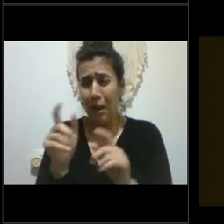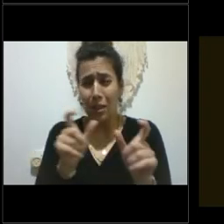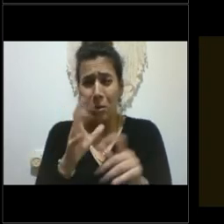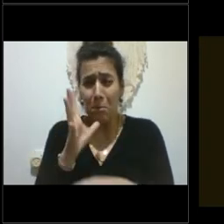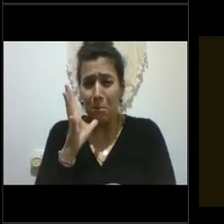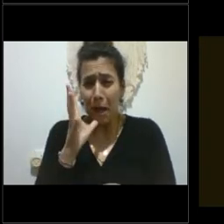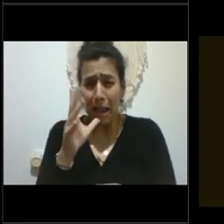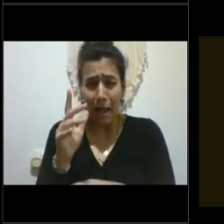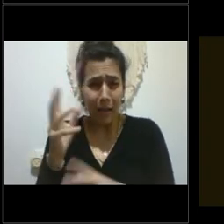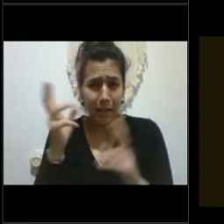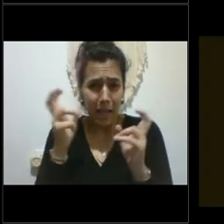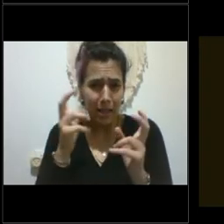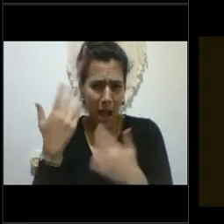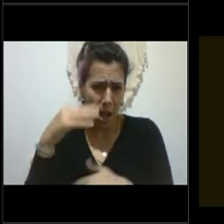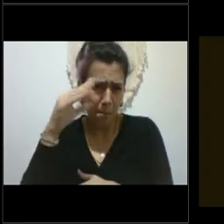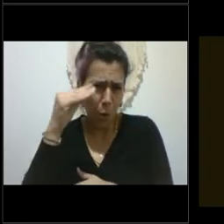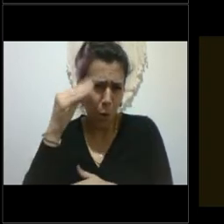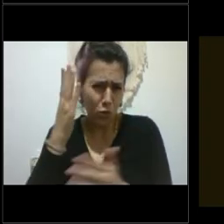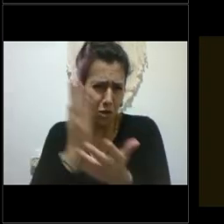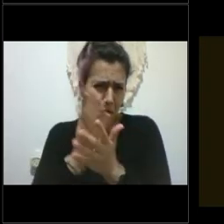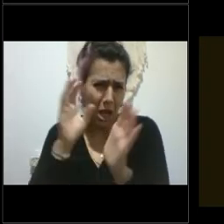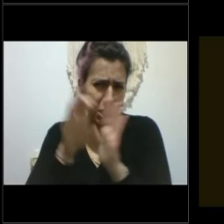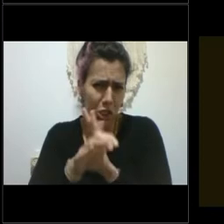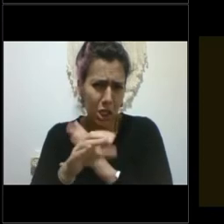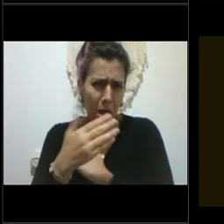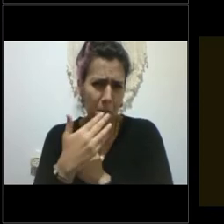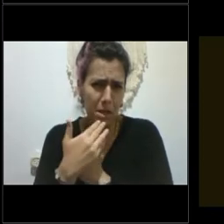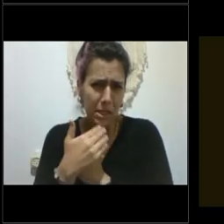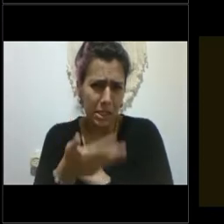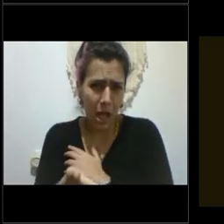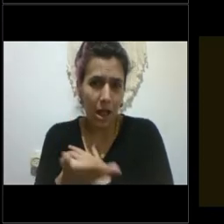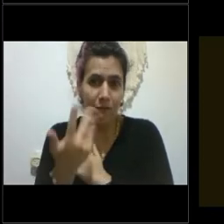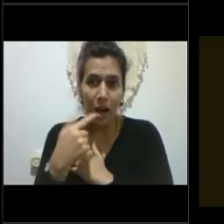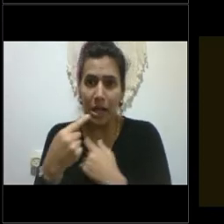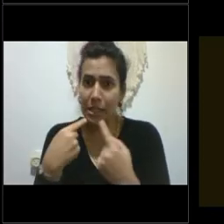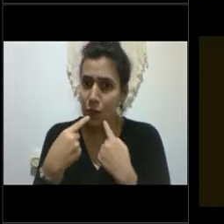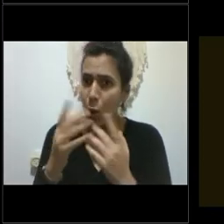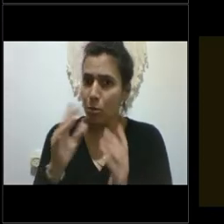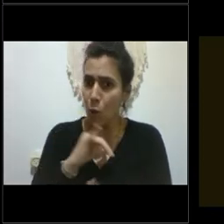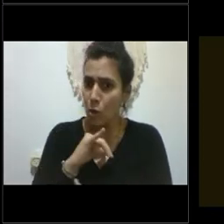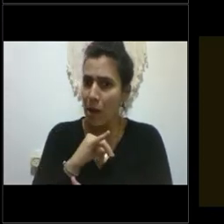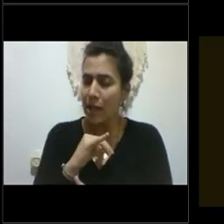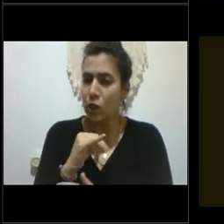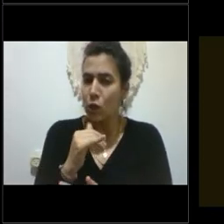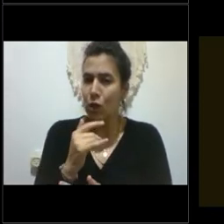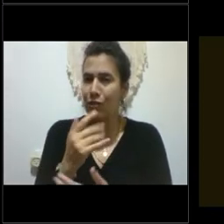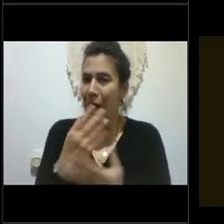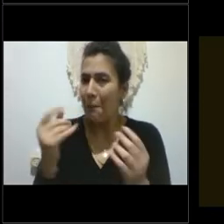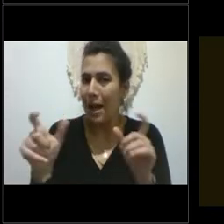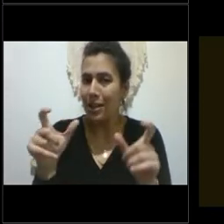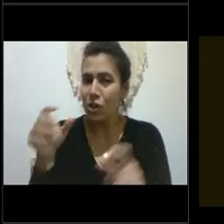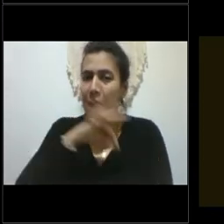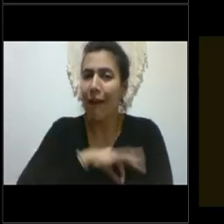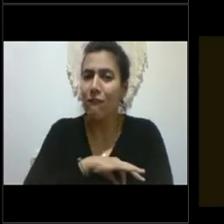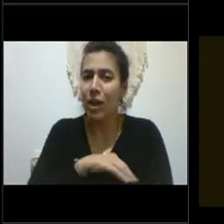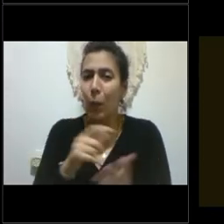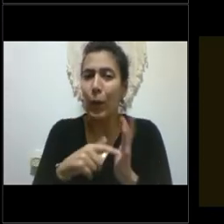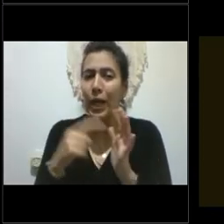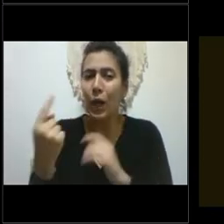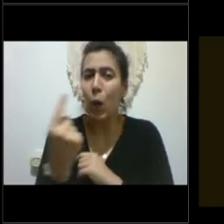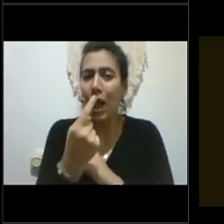בנדלן בארץ, אז היה המון שיחות מעניינות, והמון דברים שכולם הרוויחו מהם, כי כל אחד הביא את עצמו.